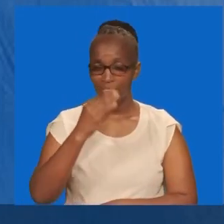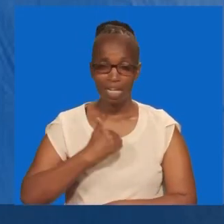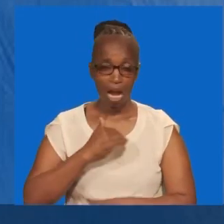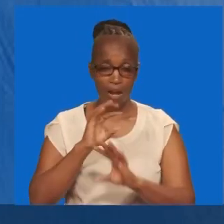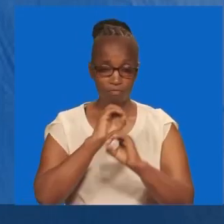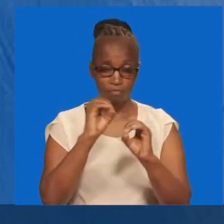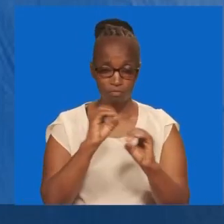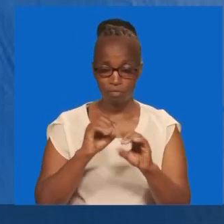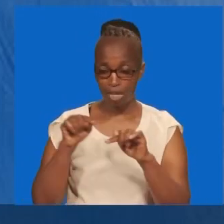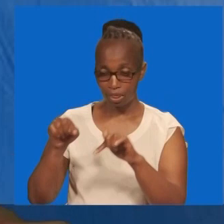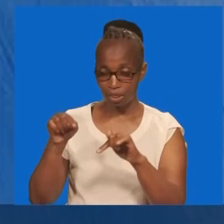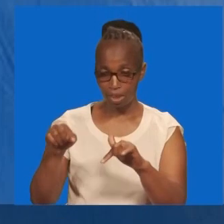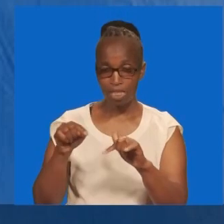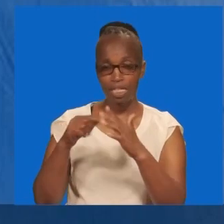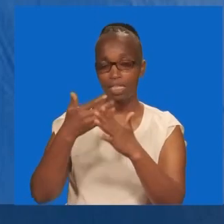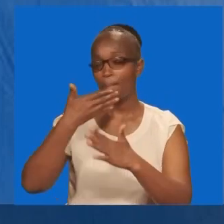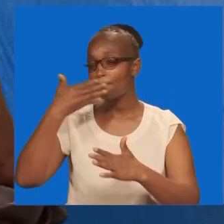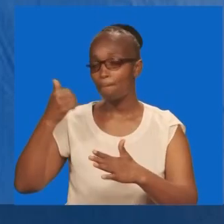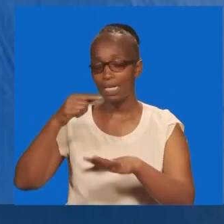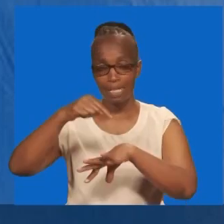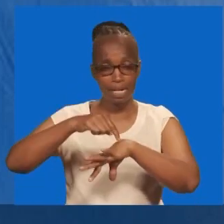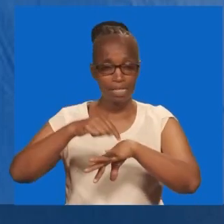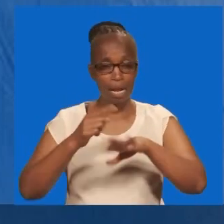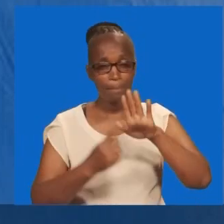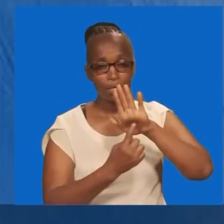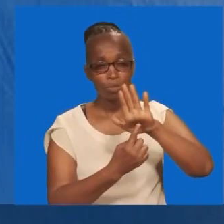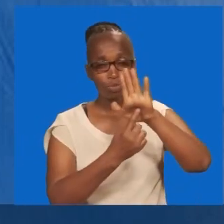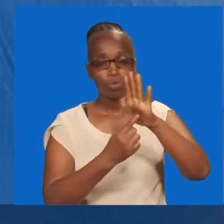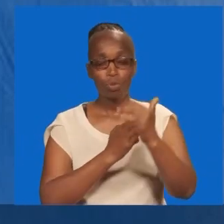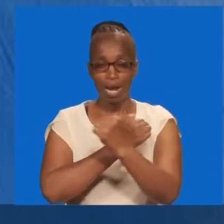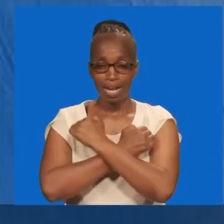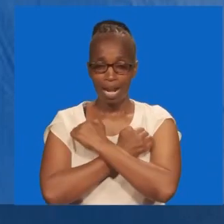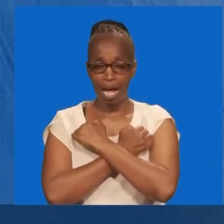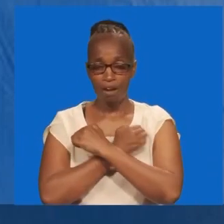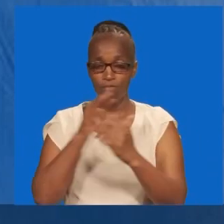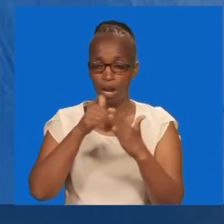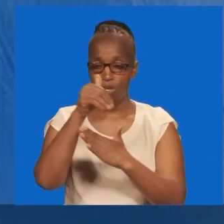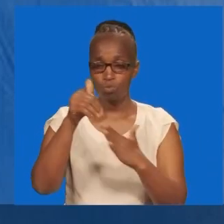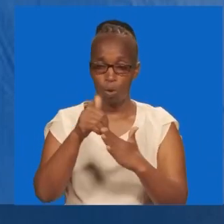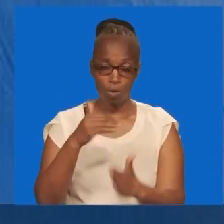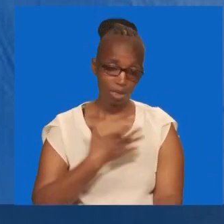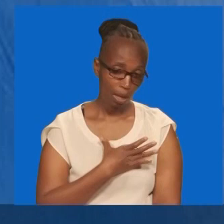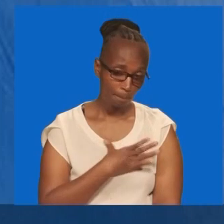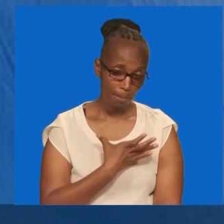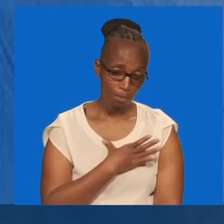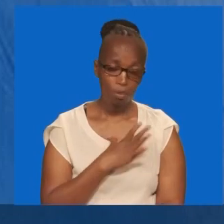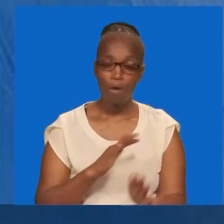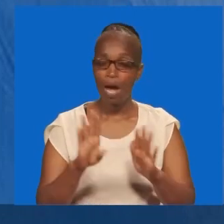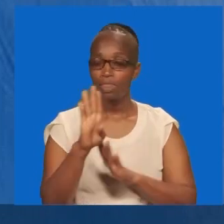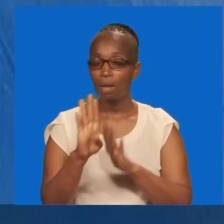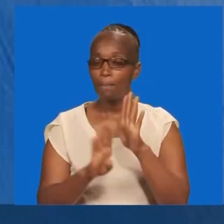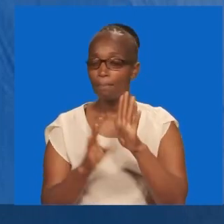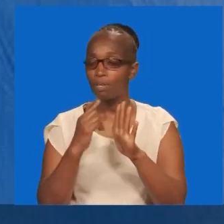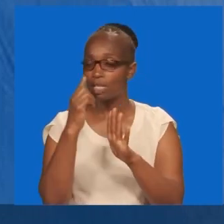chakula. Ni wakati wa kuonyesha upendo kwa watu wote. Na ndio maana sema